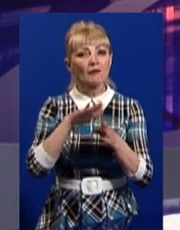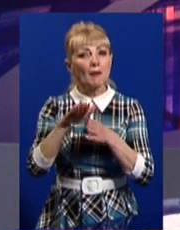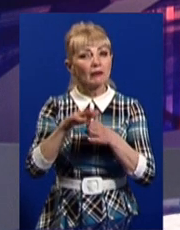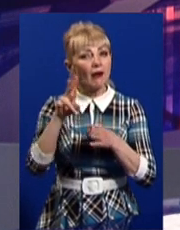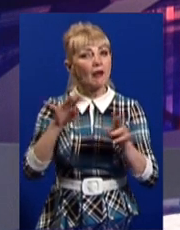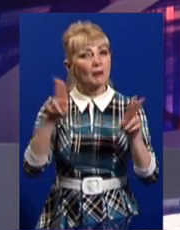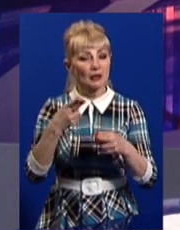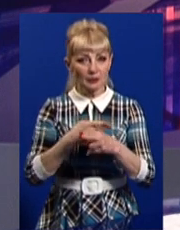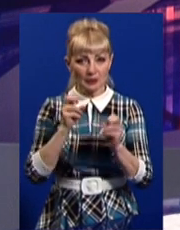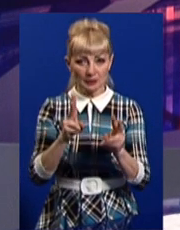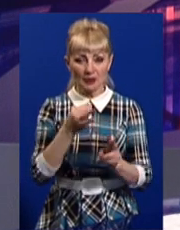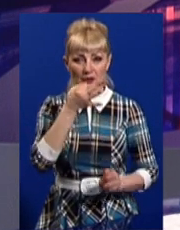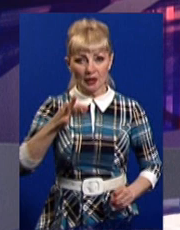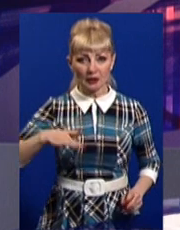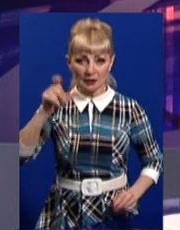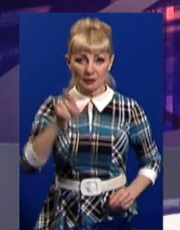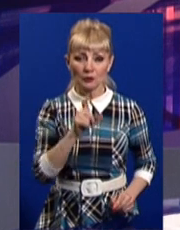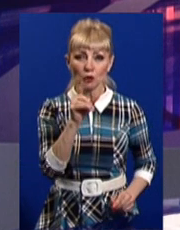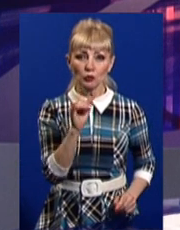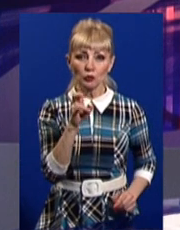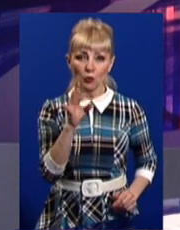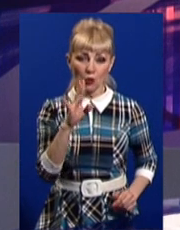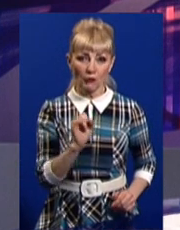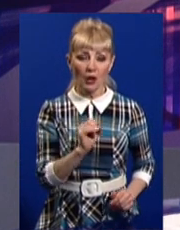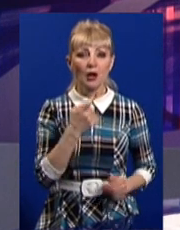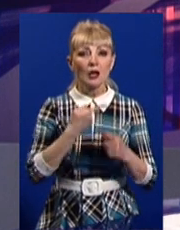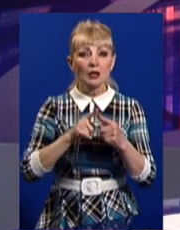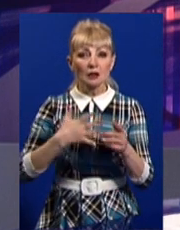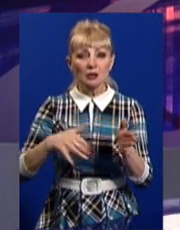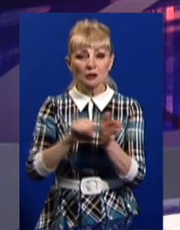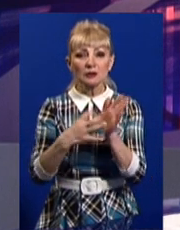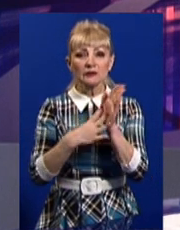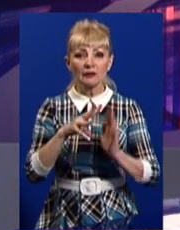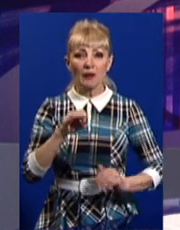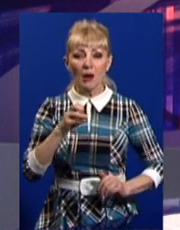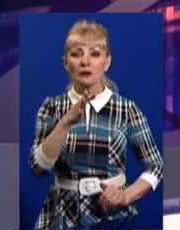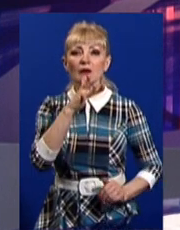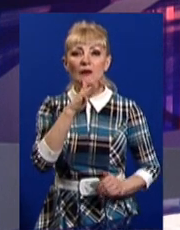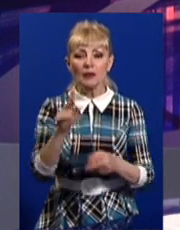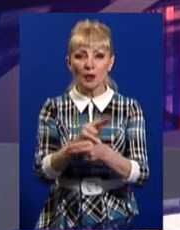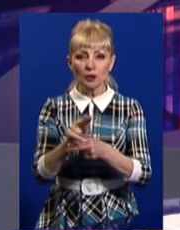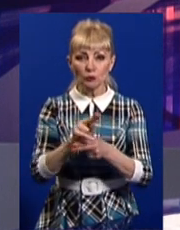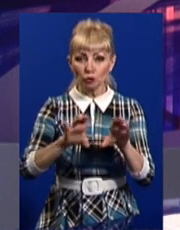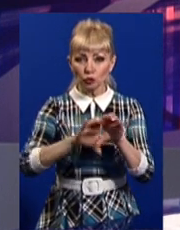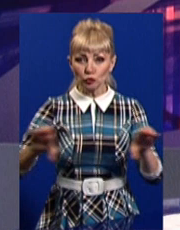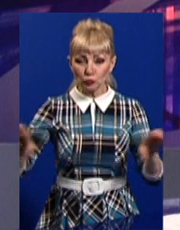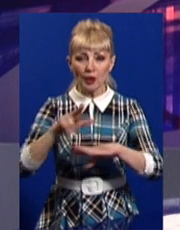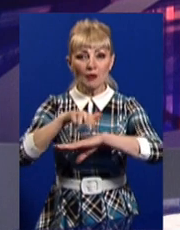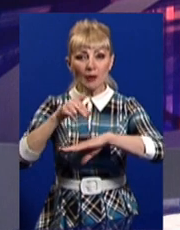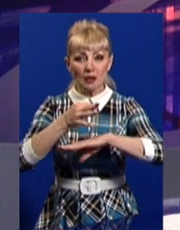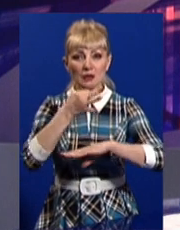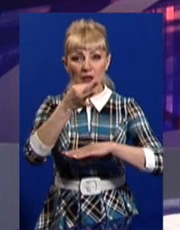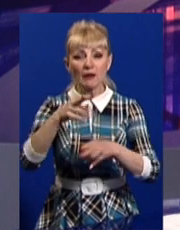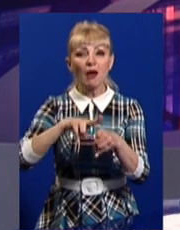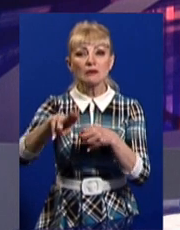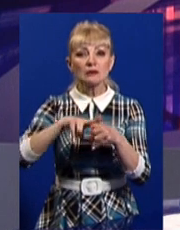спеціальну комісію, розповіла інспектор Олена Зубкова. Комунальник загинув 9 березня під час ремонту труби. У поліції смерть